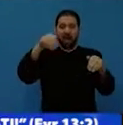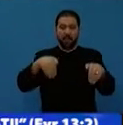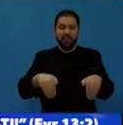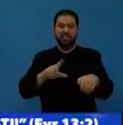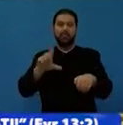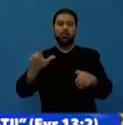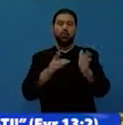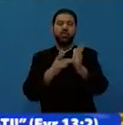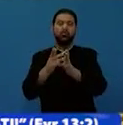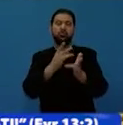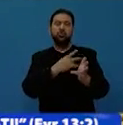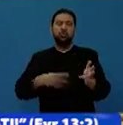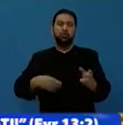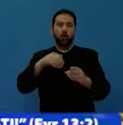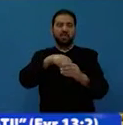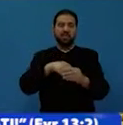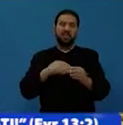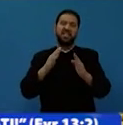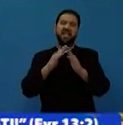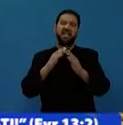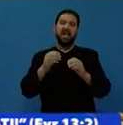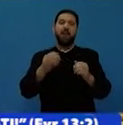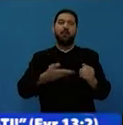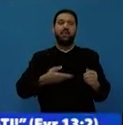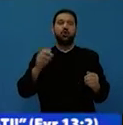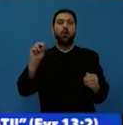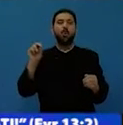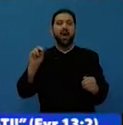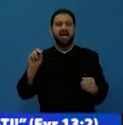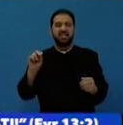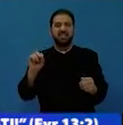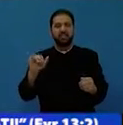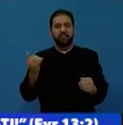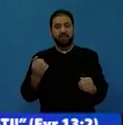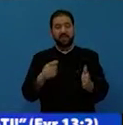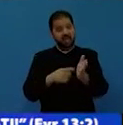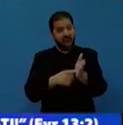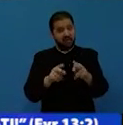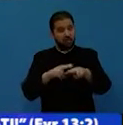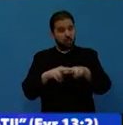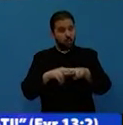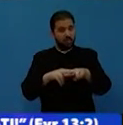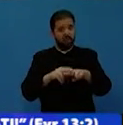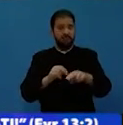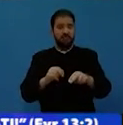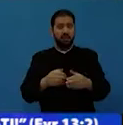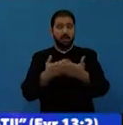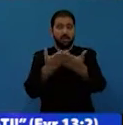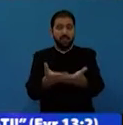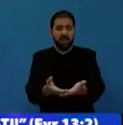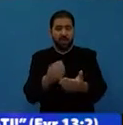Hristos în chilia părintelui Paisie. Și iată cum